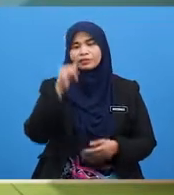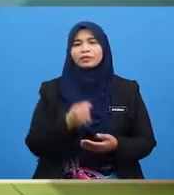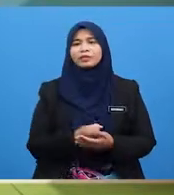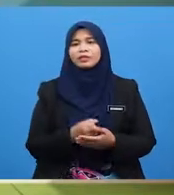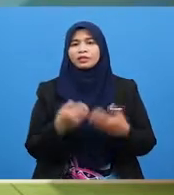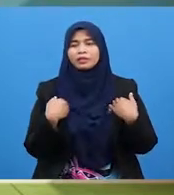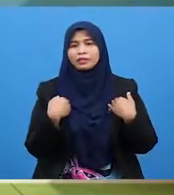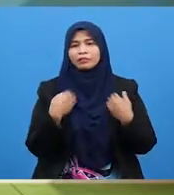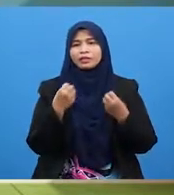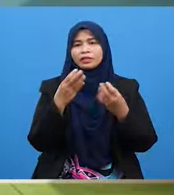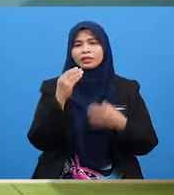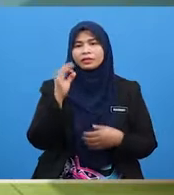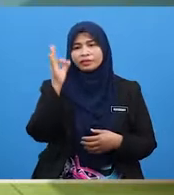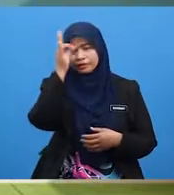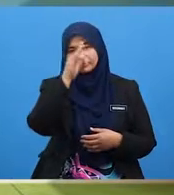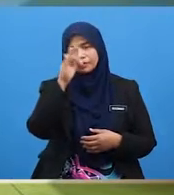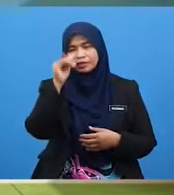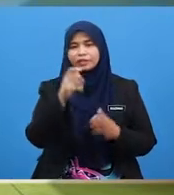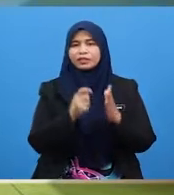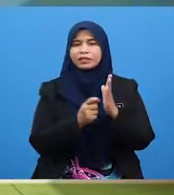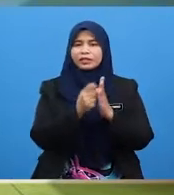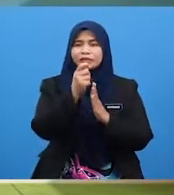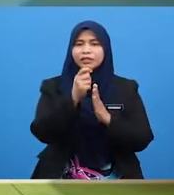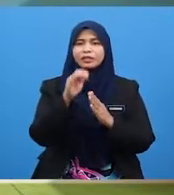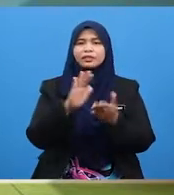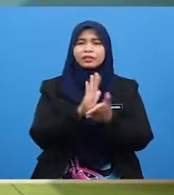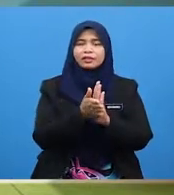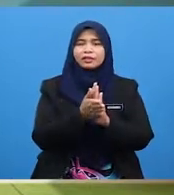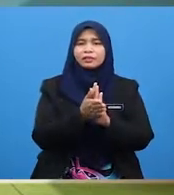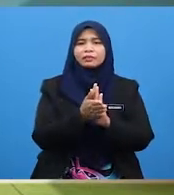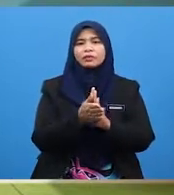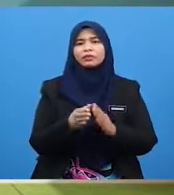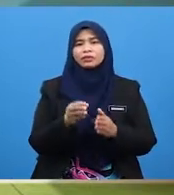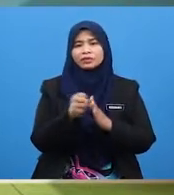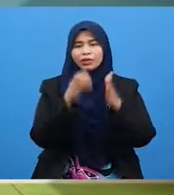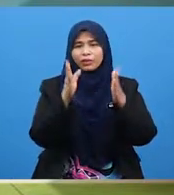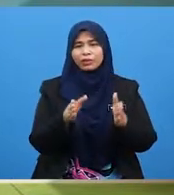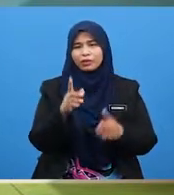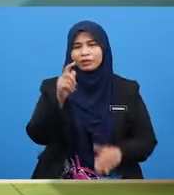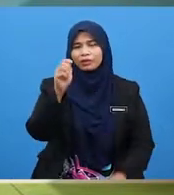mempunyai kepribadian yang tinggi yang menjadikan beliau seorang